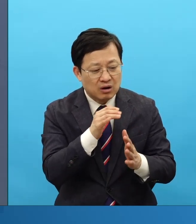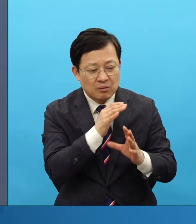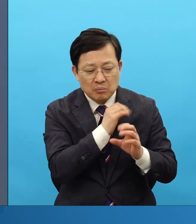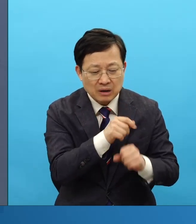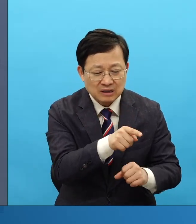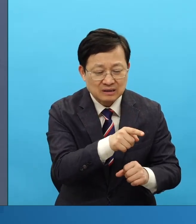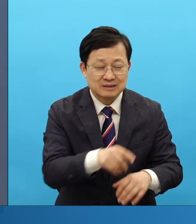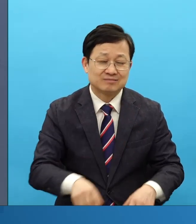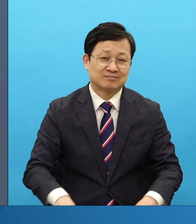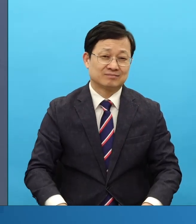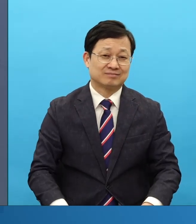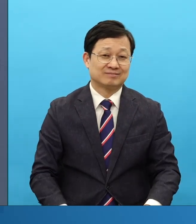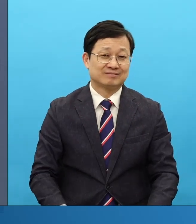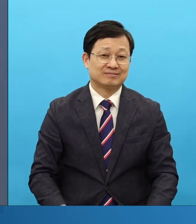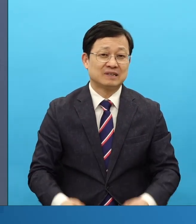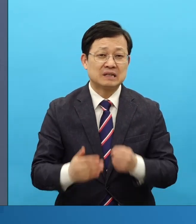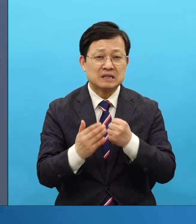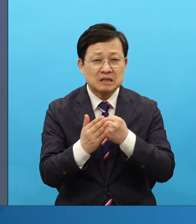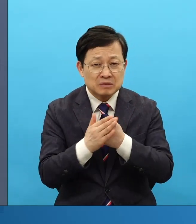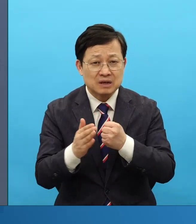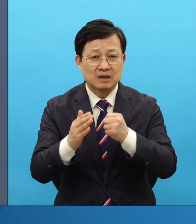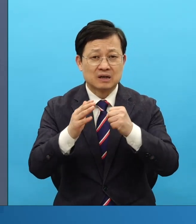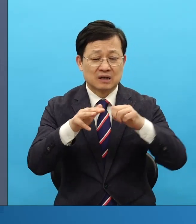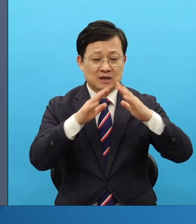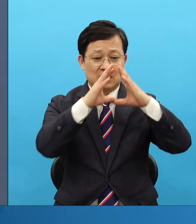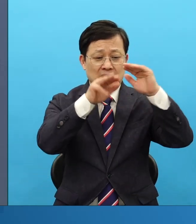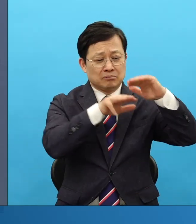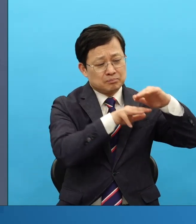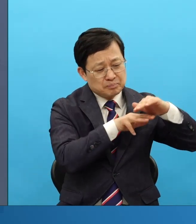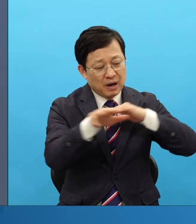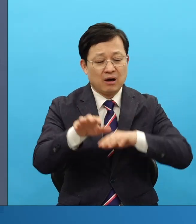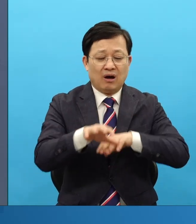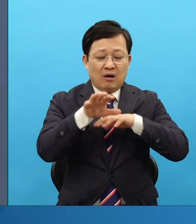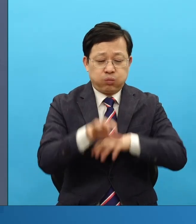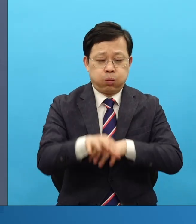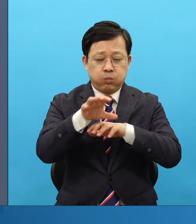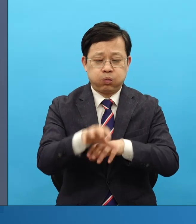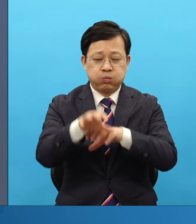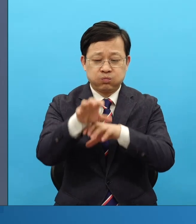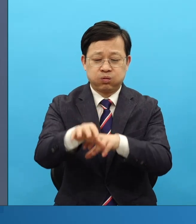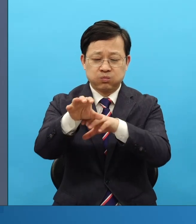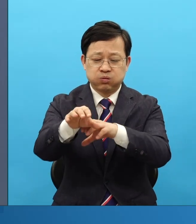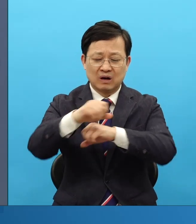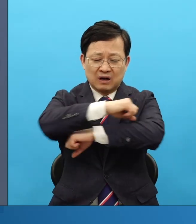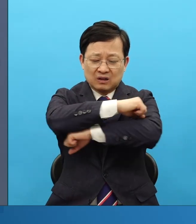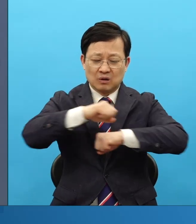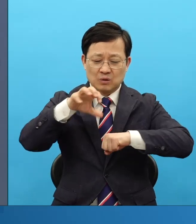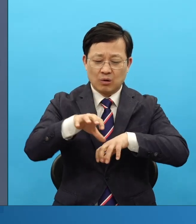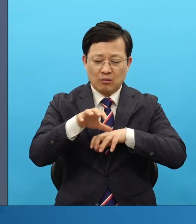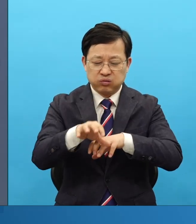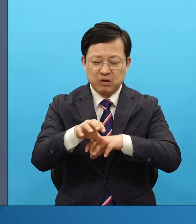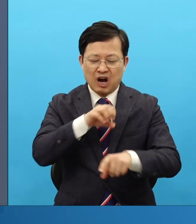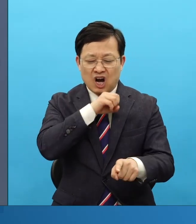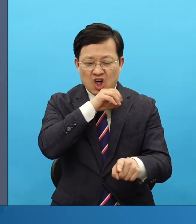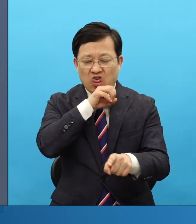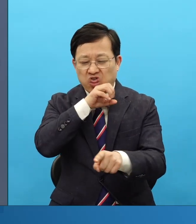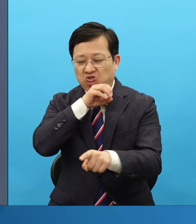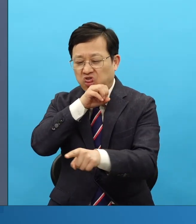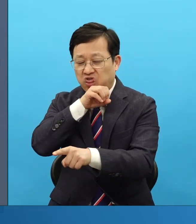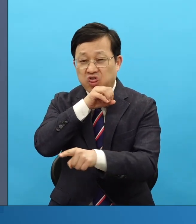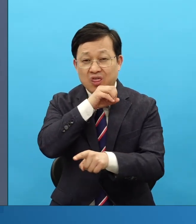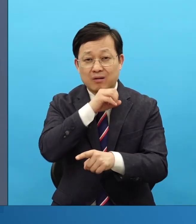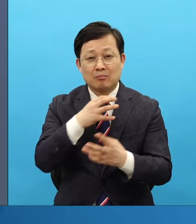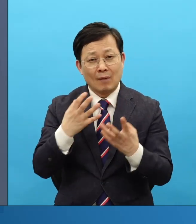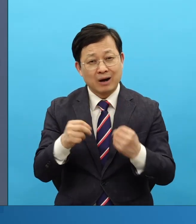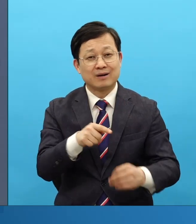사람들은요 광야 가면서 설대문 소리 계속 People who are oblivious to this, on the way in the wilderness, they were going on saying